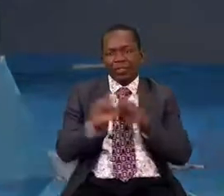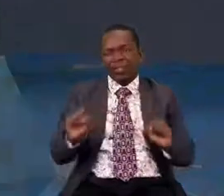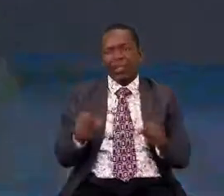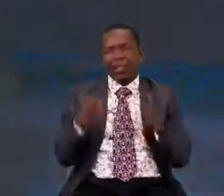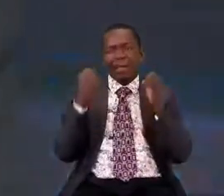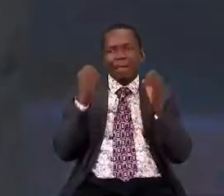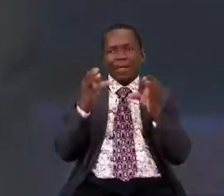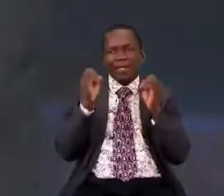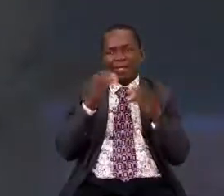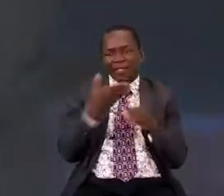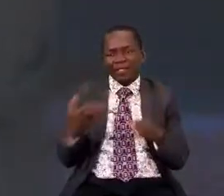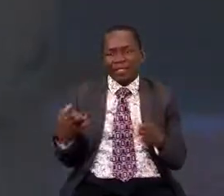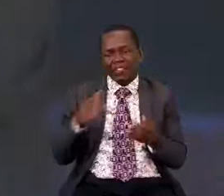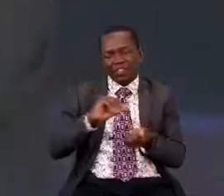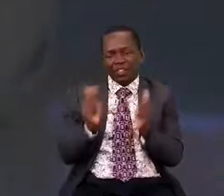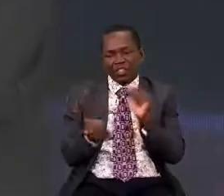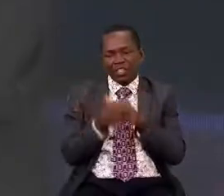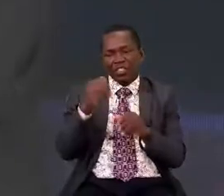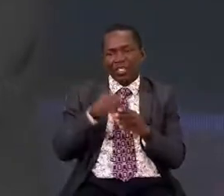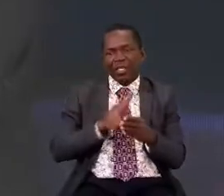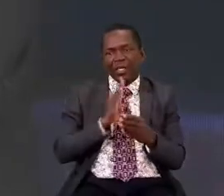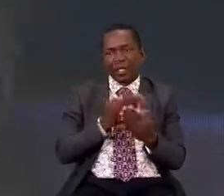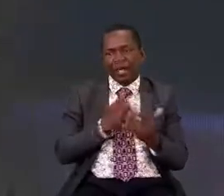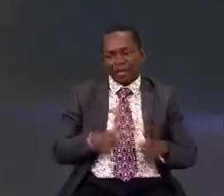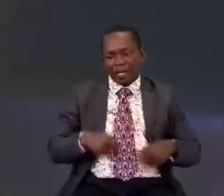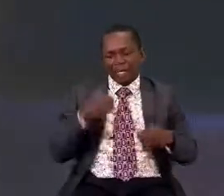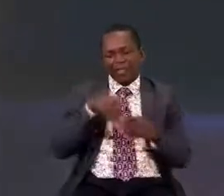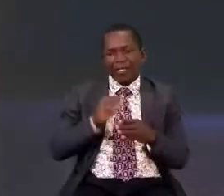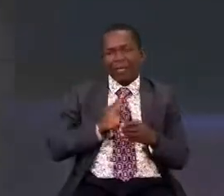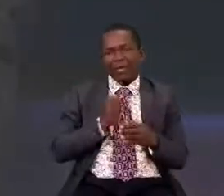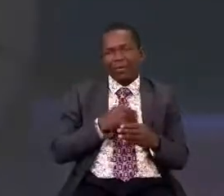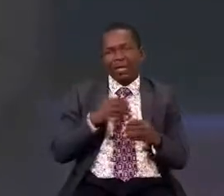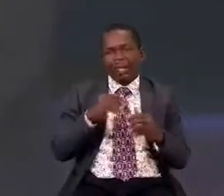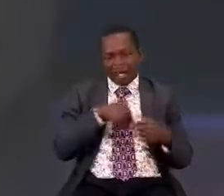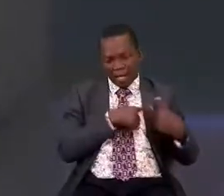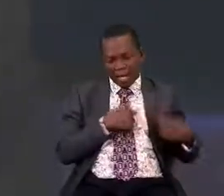Tout ce type d'attitude bruyante, ce type